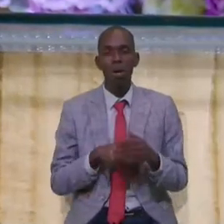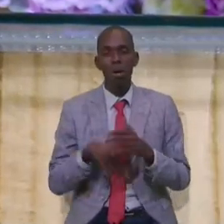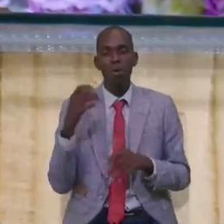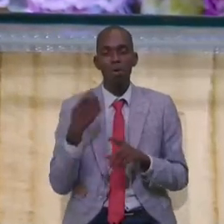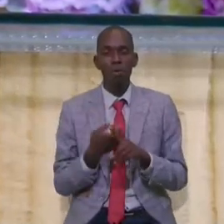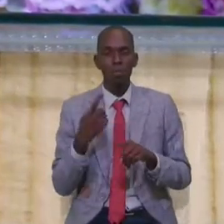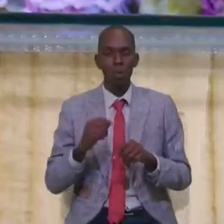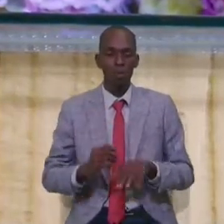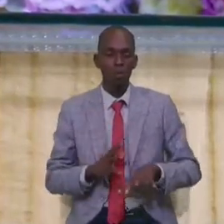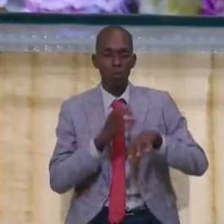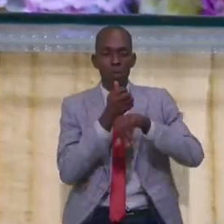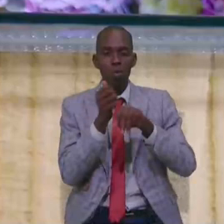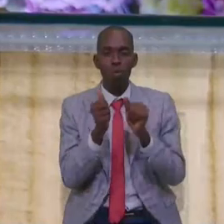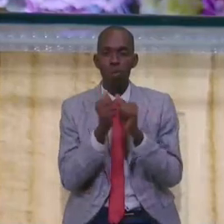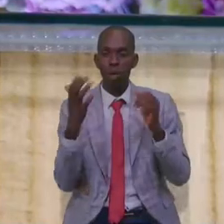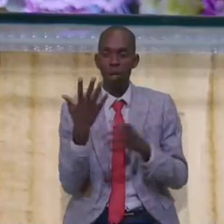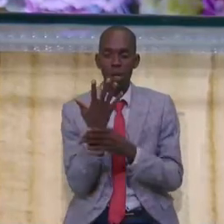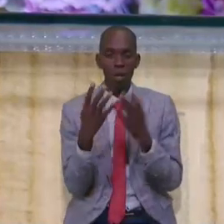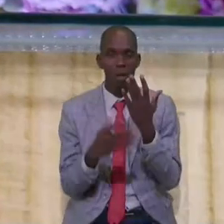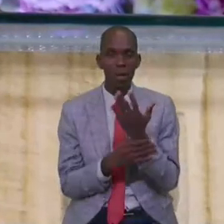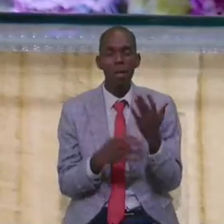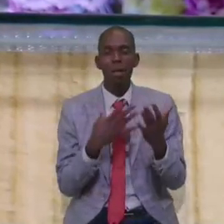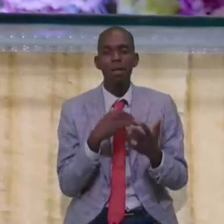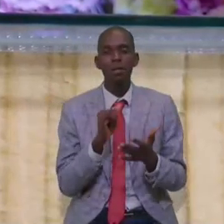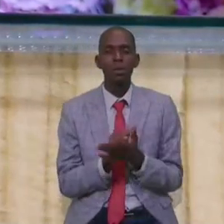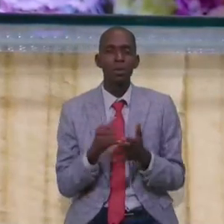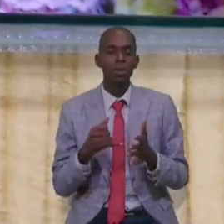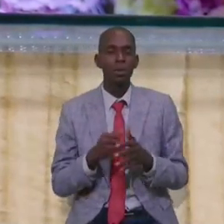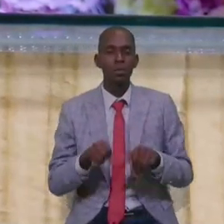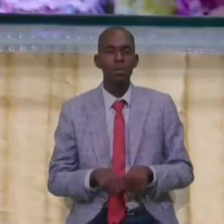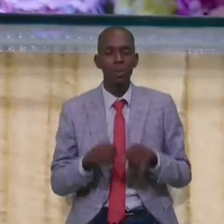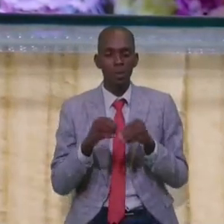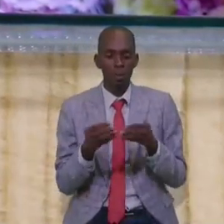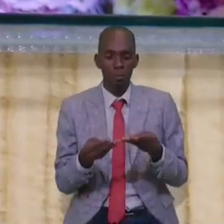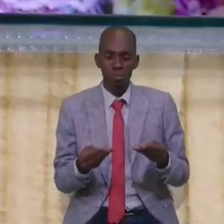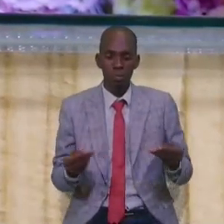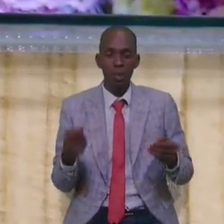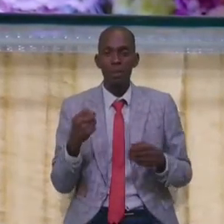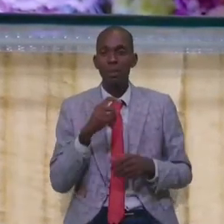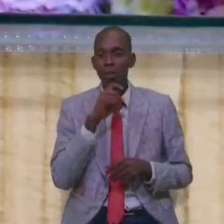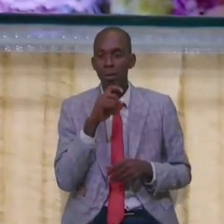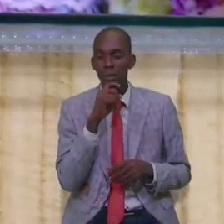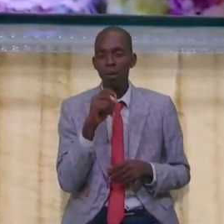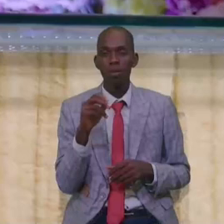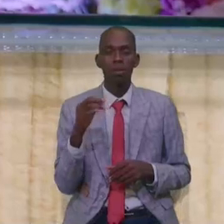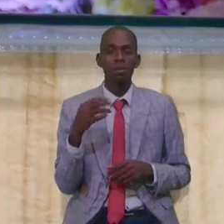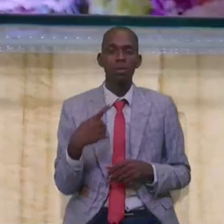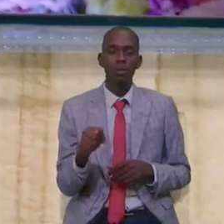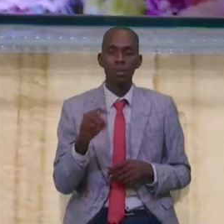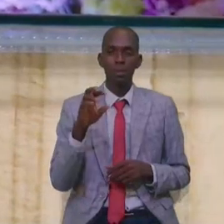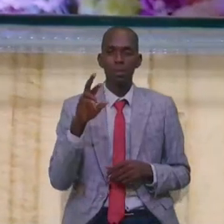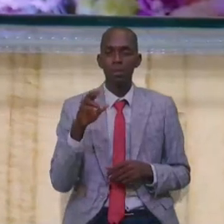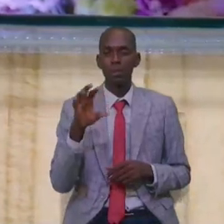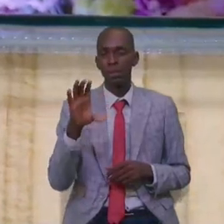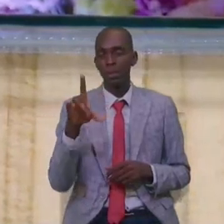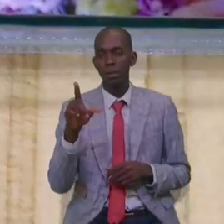secours d'aucune main, et qui a brisé le fer, les reins, l'argile,